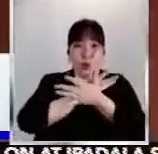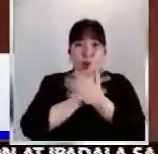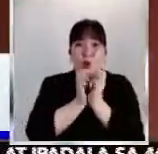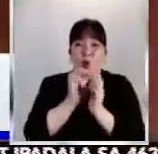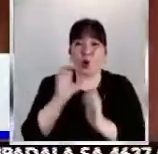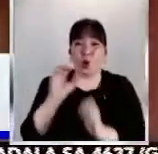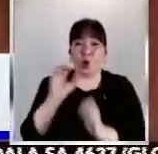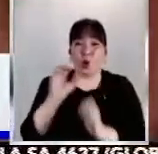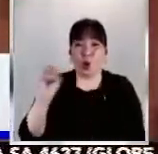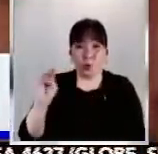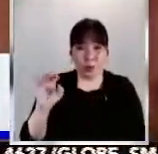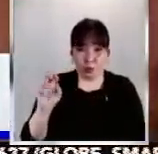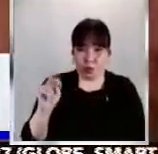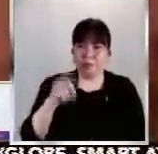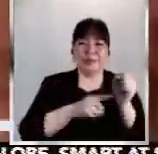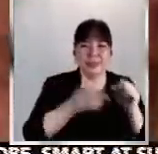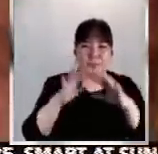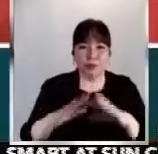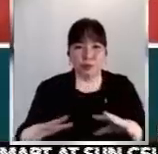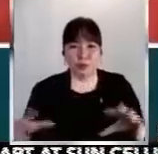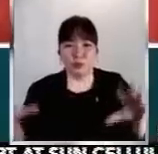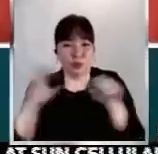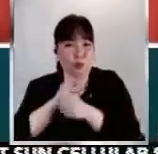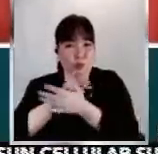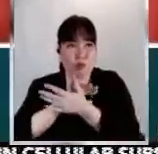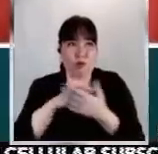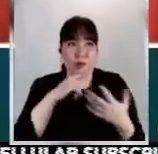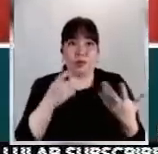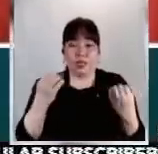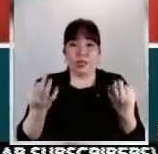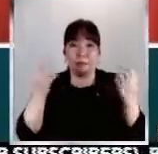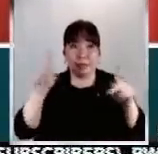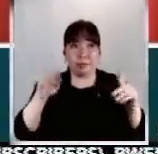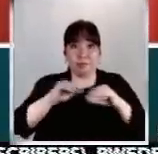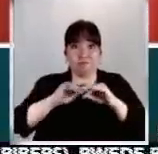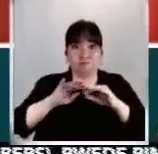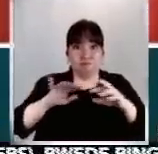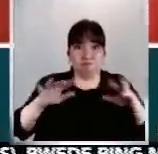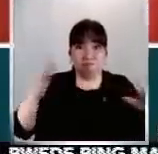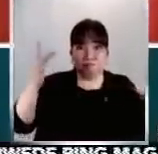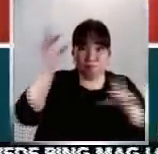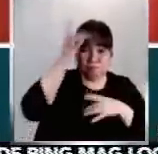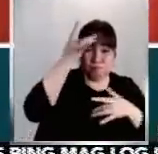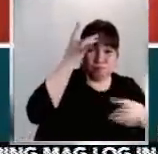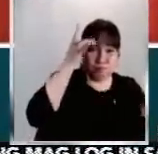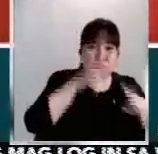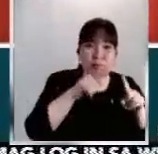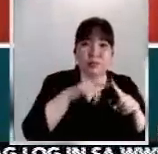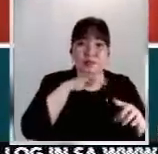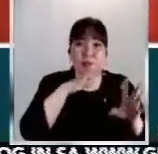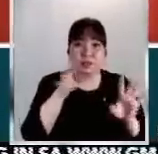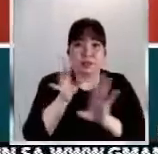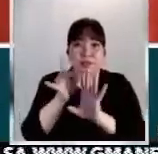COVID pandemic. Maraming infections, mas marami pong tsansa ang virus na magkaroon ng replication, which is their